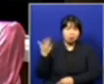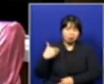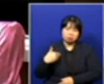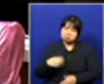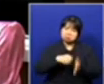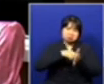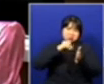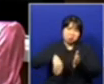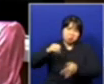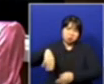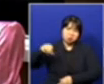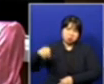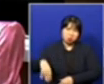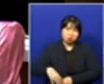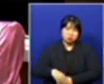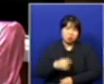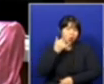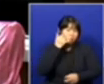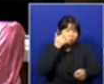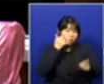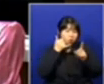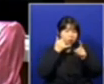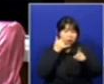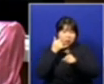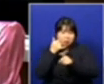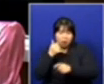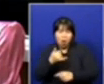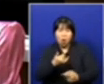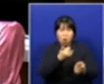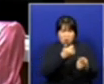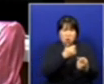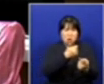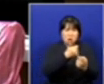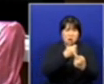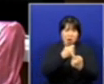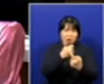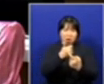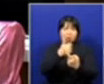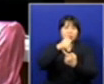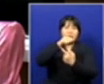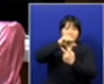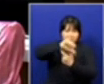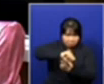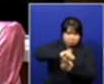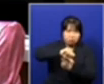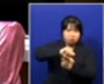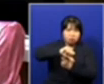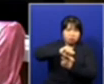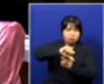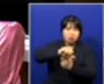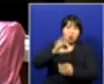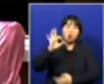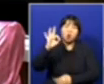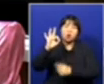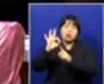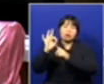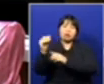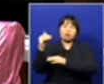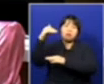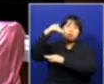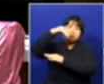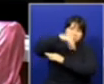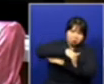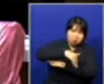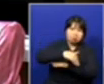ครับเวลาโพไปถามที่ไหนเขาก็กดไลค์กดไลค์หัวคว่ำครับให้โอเคก็แปลว่าตกลงอยู่ตลอดเว